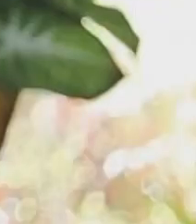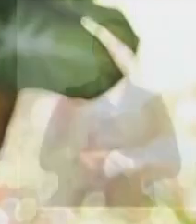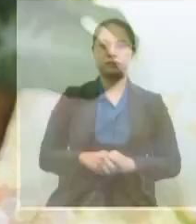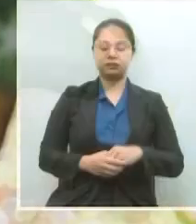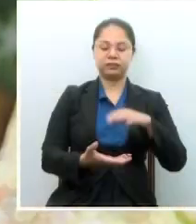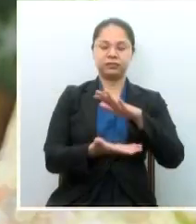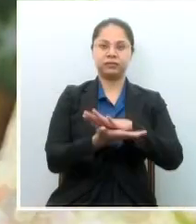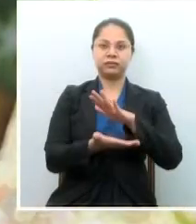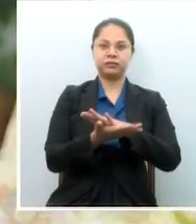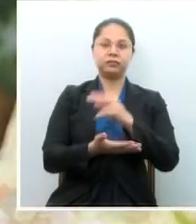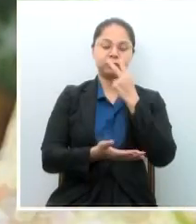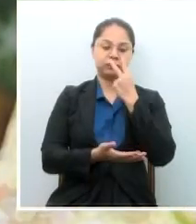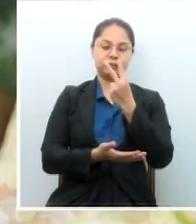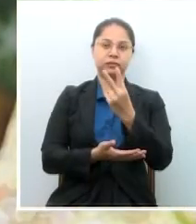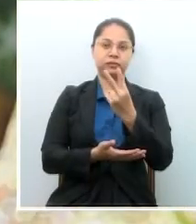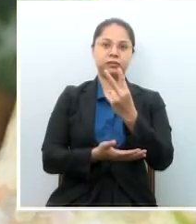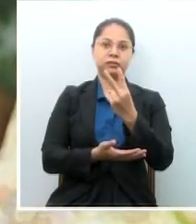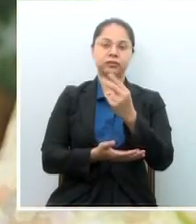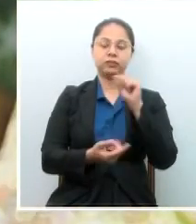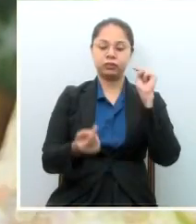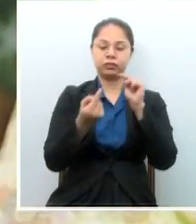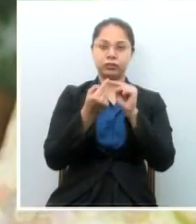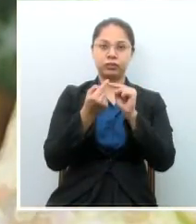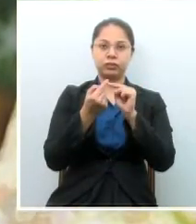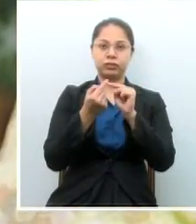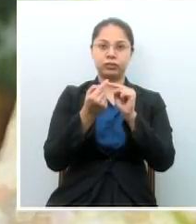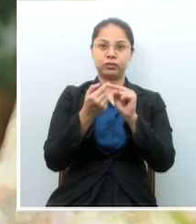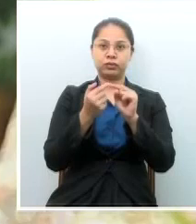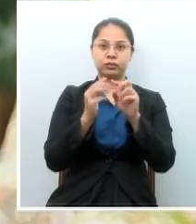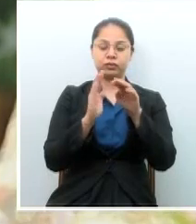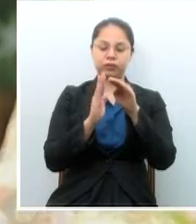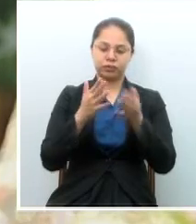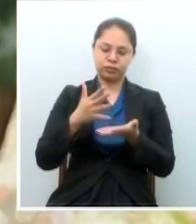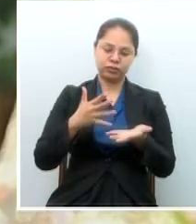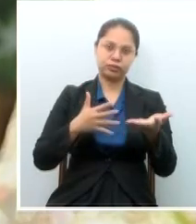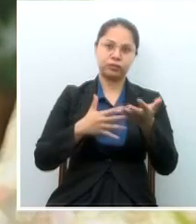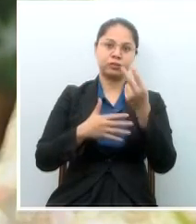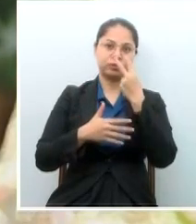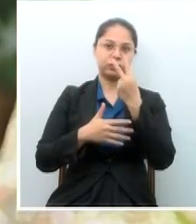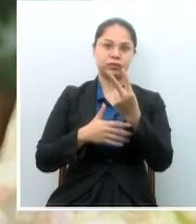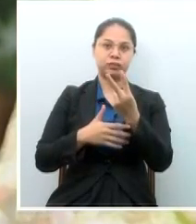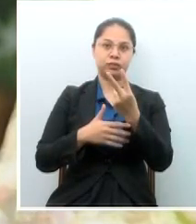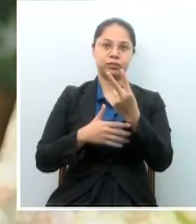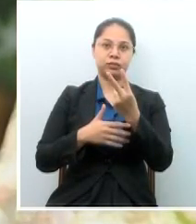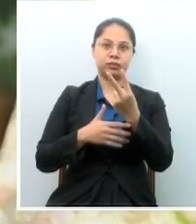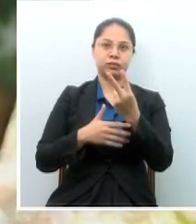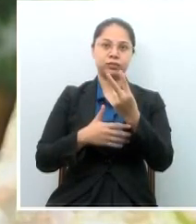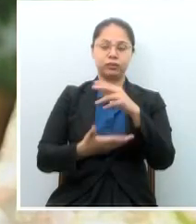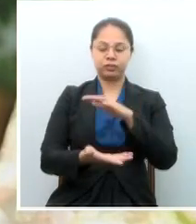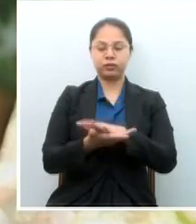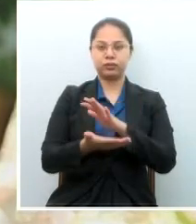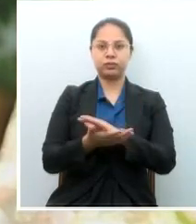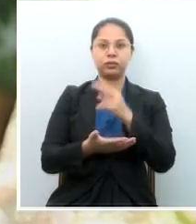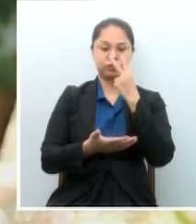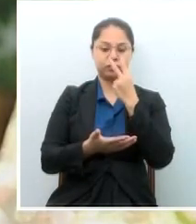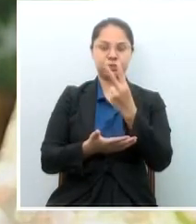โรงเรียนบ้านแม่กษาเป็นโรงเรียนที่เปิดสอนตั้งแต่ระดับปฐมวัยจนถึงนักเรียนชั้นมัธยมศึกษ